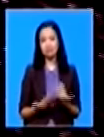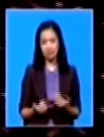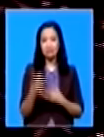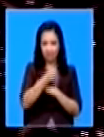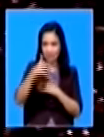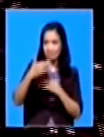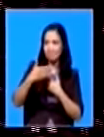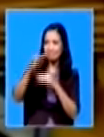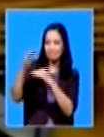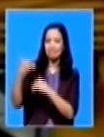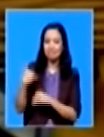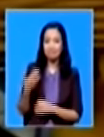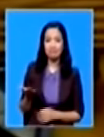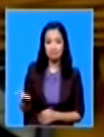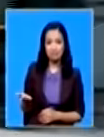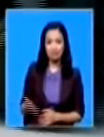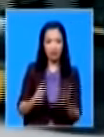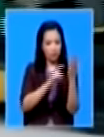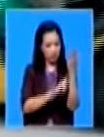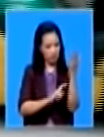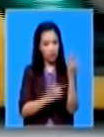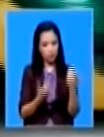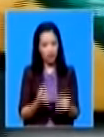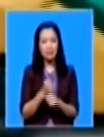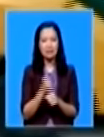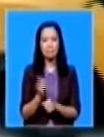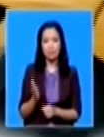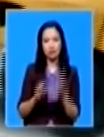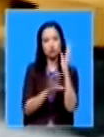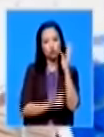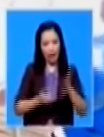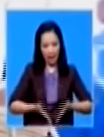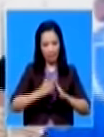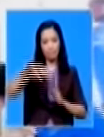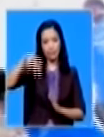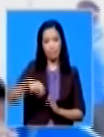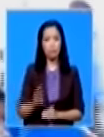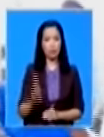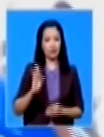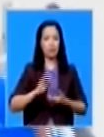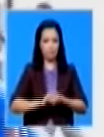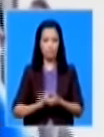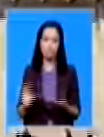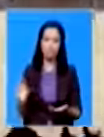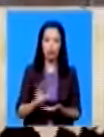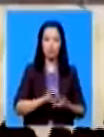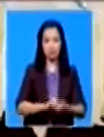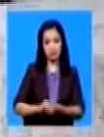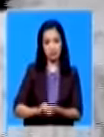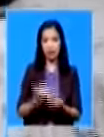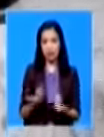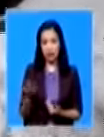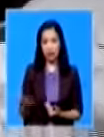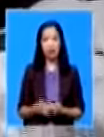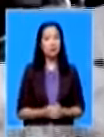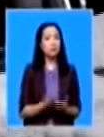ศแล้วไอ้เรื่องอะไรเรื่องยางกำลังตั้งระเบิดซิตี้ที่สงขลาก็หลายบริษัทร่วมพร้อมที่จะลงทุนน ะ แล้วก็วันนี้ก็ให้โรงงานในประเ